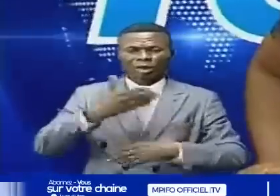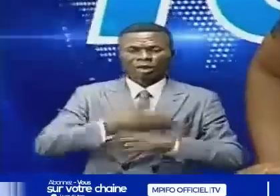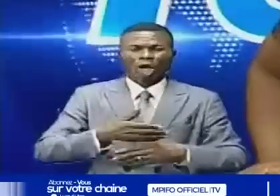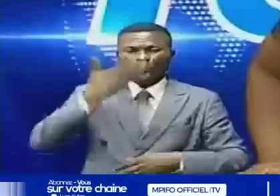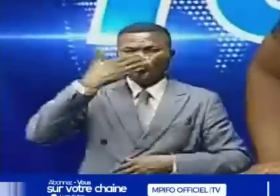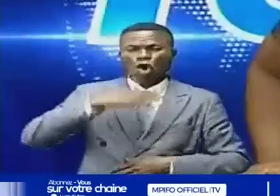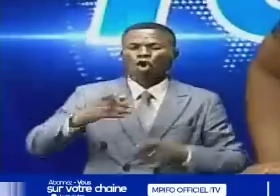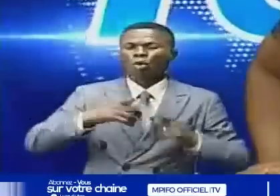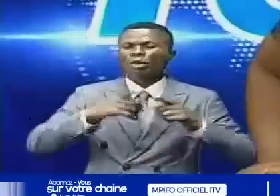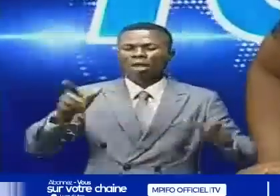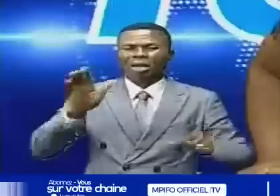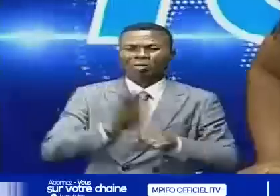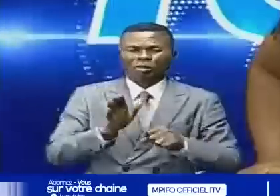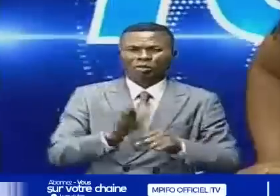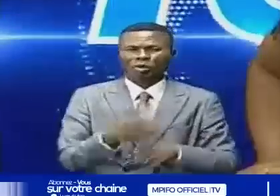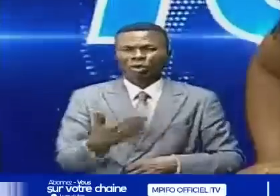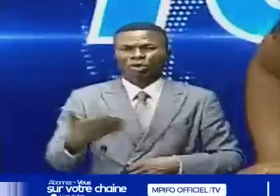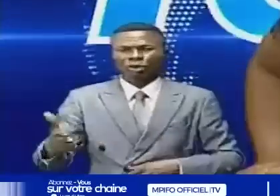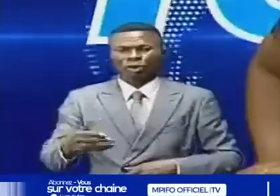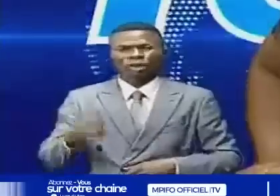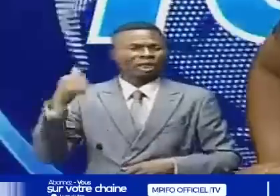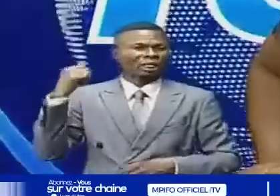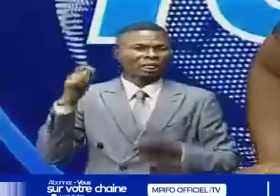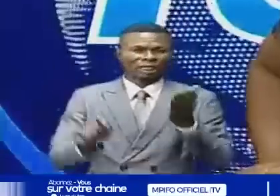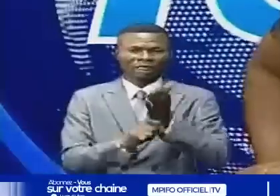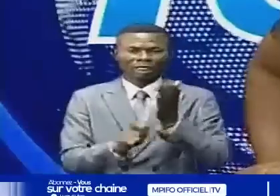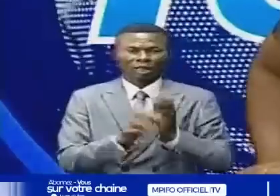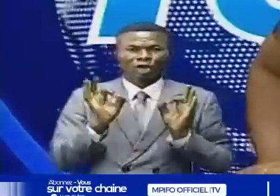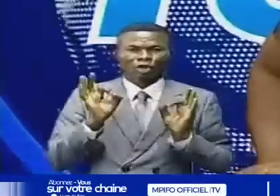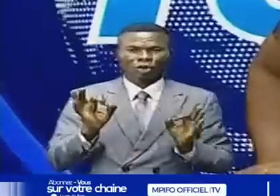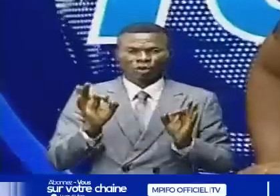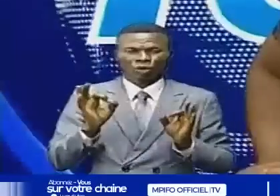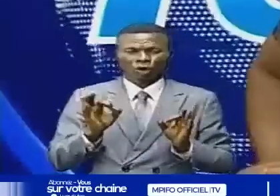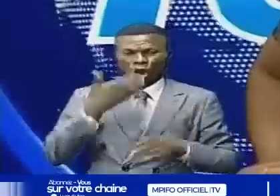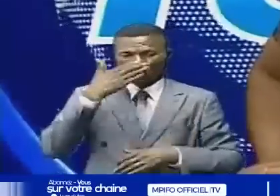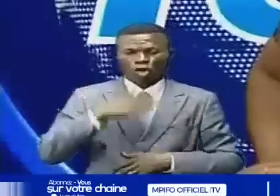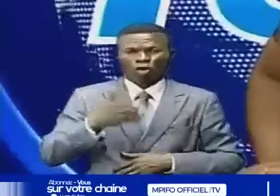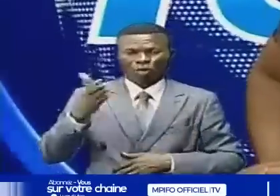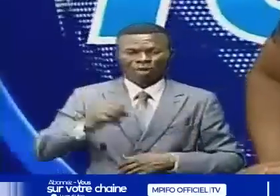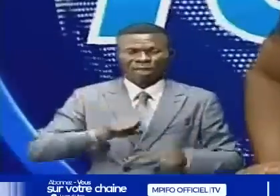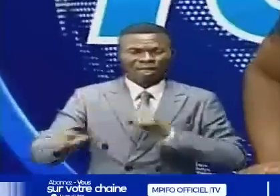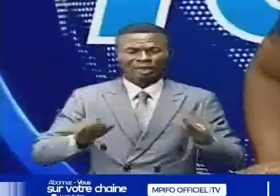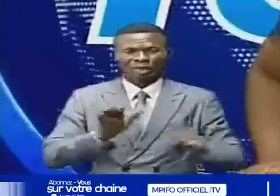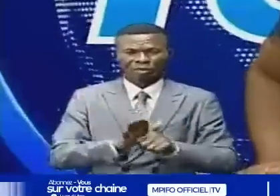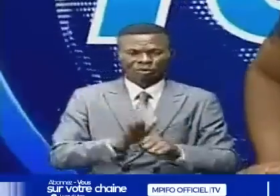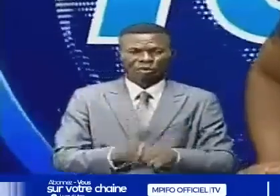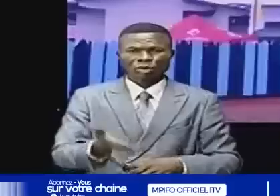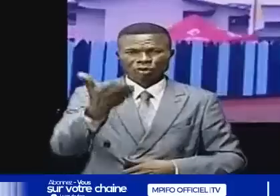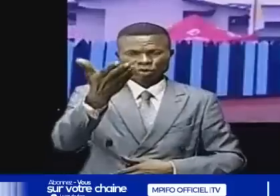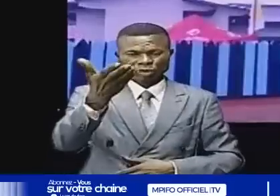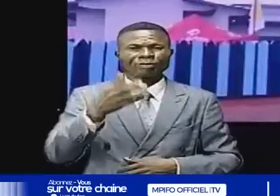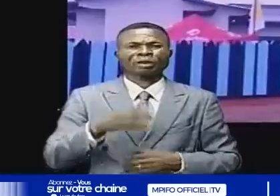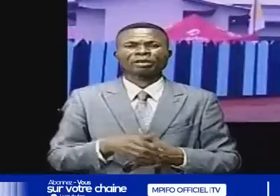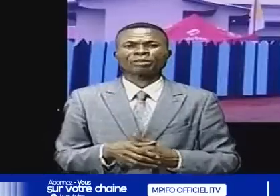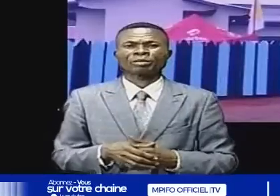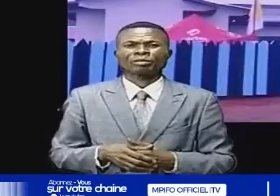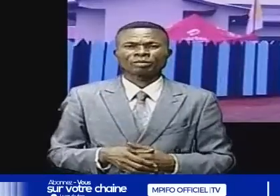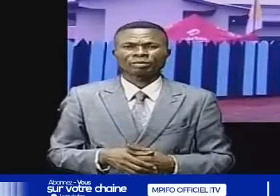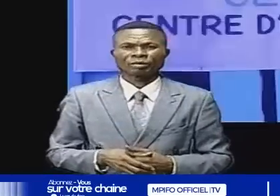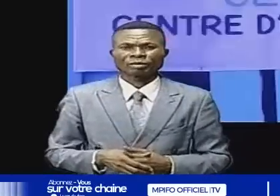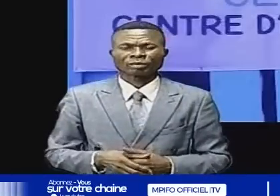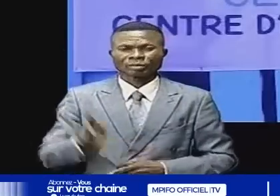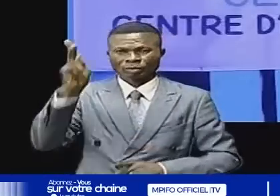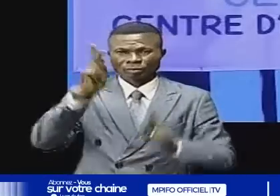médical doté de tous les matériels de la technologie moderne pour les différents diagnostics médicaux. Reportage. Les besoins pour